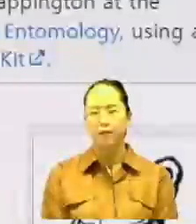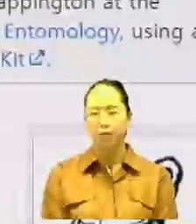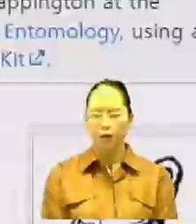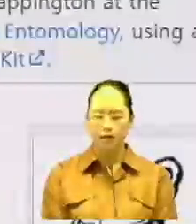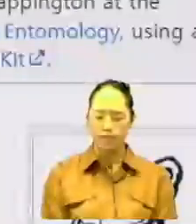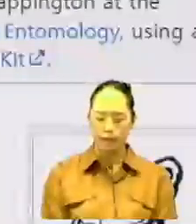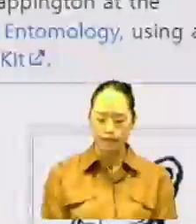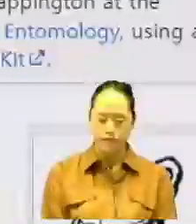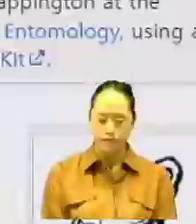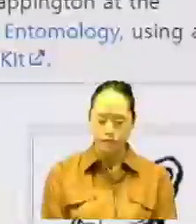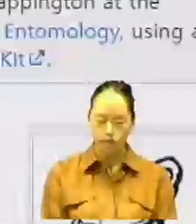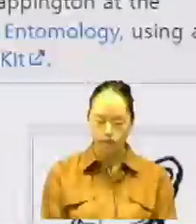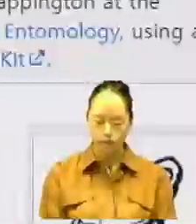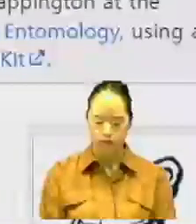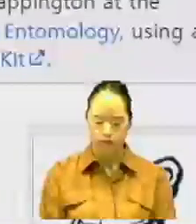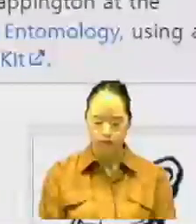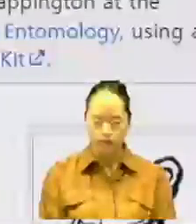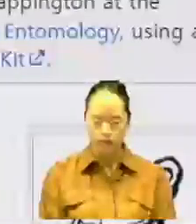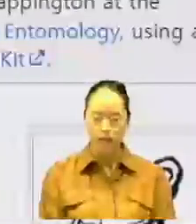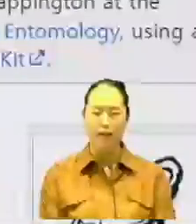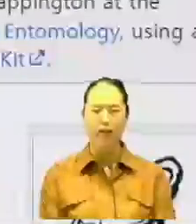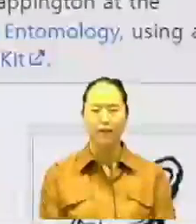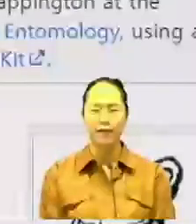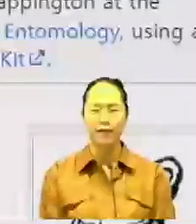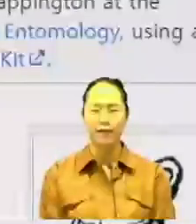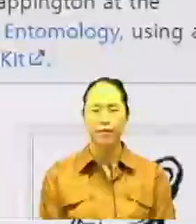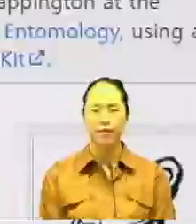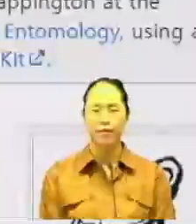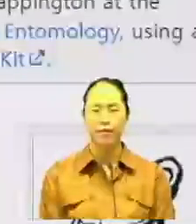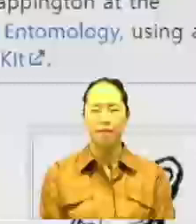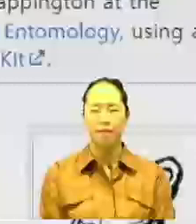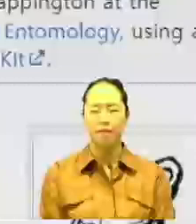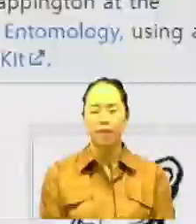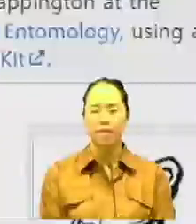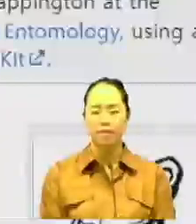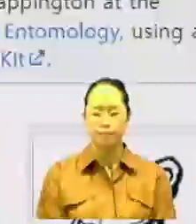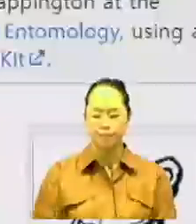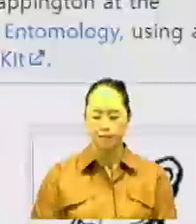要的问题，到底有没有神呢？到底人生的答案是什么呢？